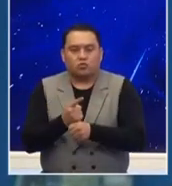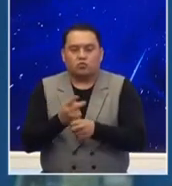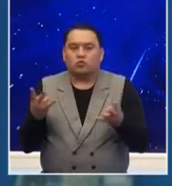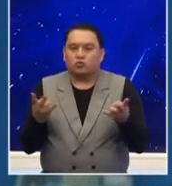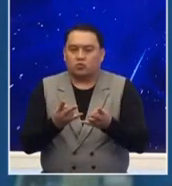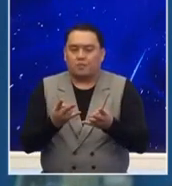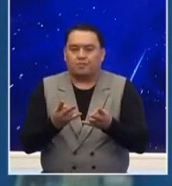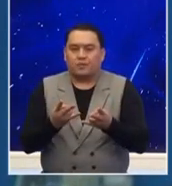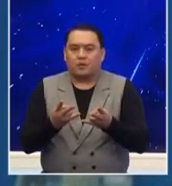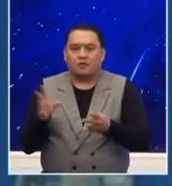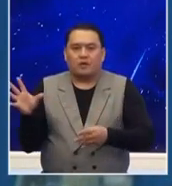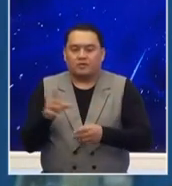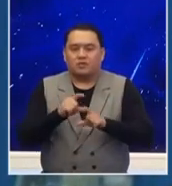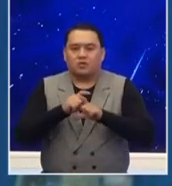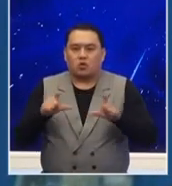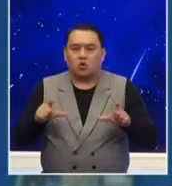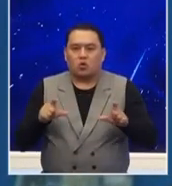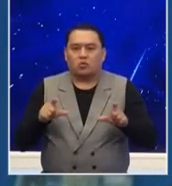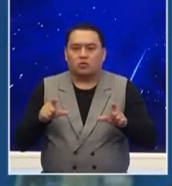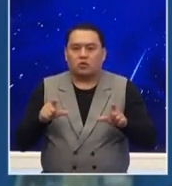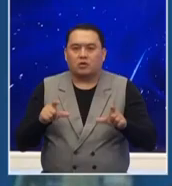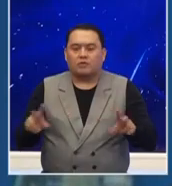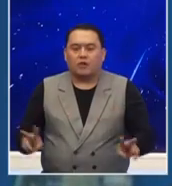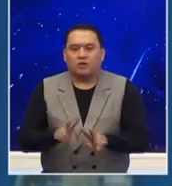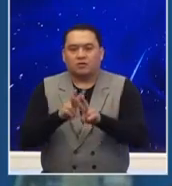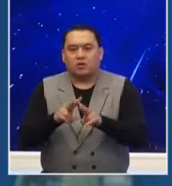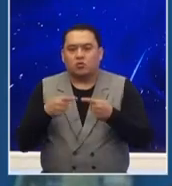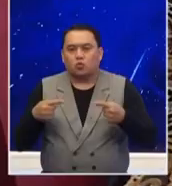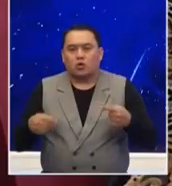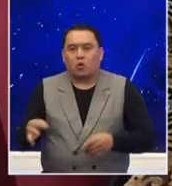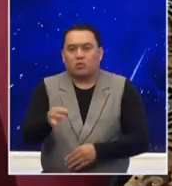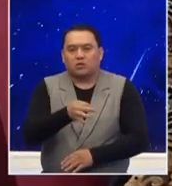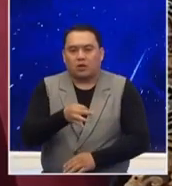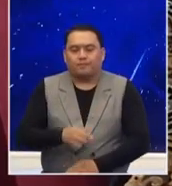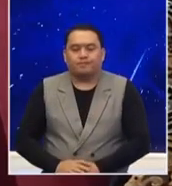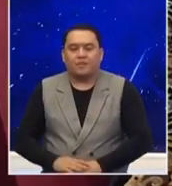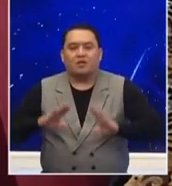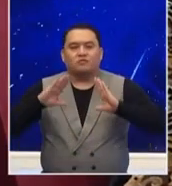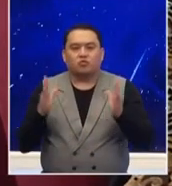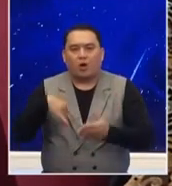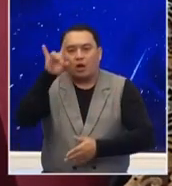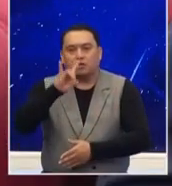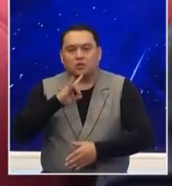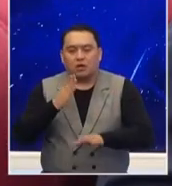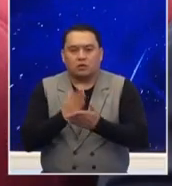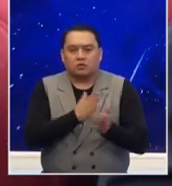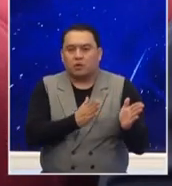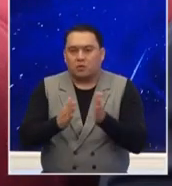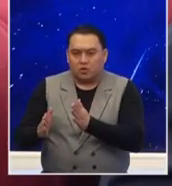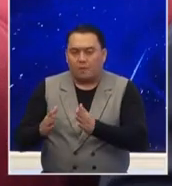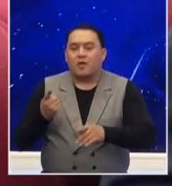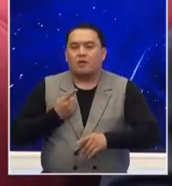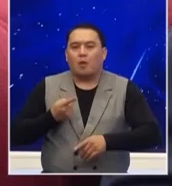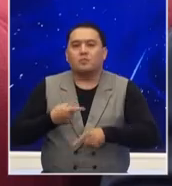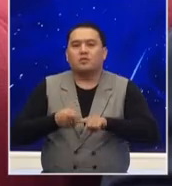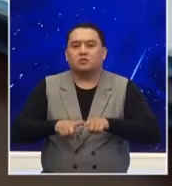всех соответствующих заведениях, будь то это в столице или в областях. В целом ситуация в стране остается стабильной. По словам